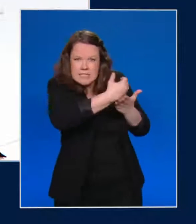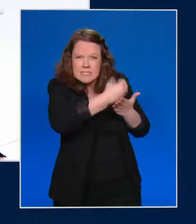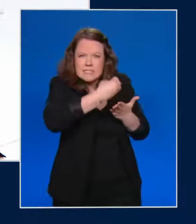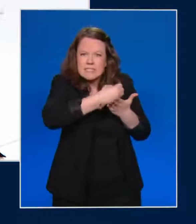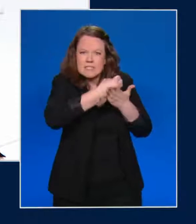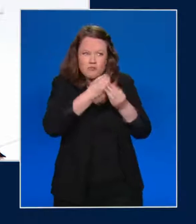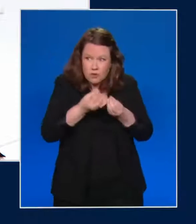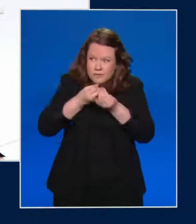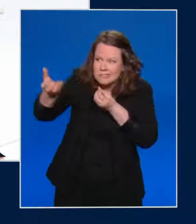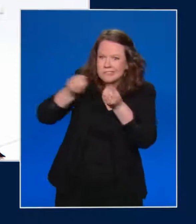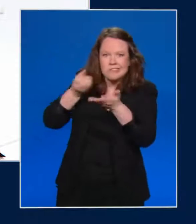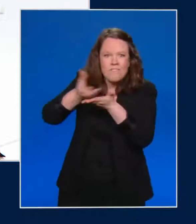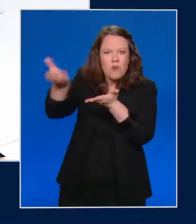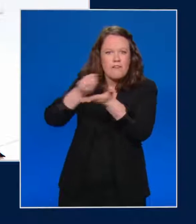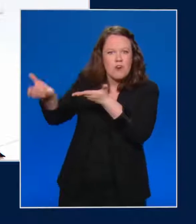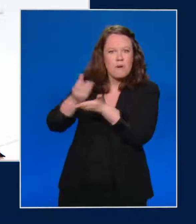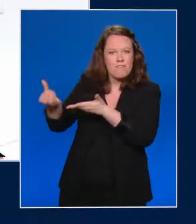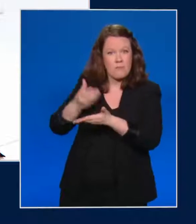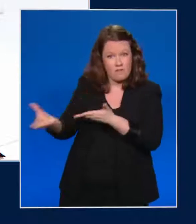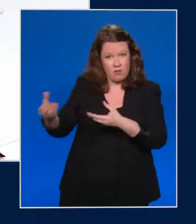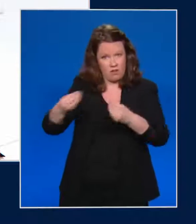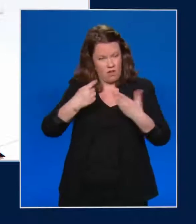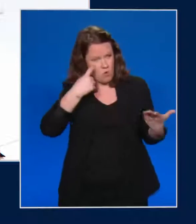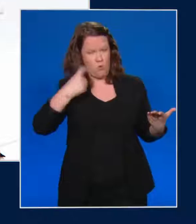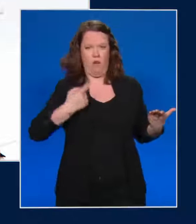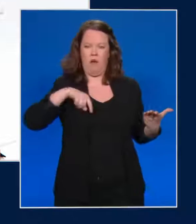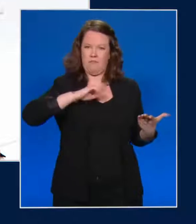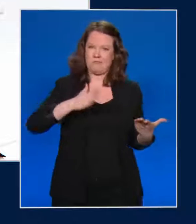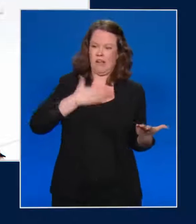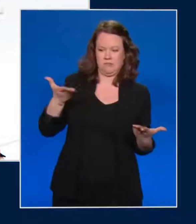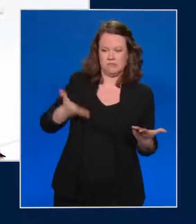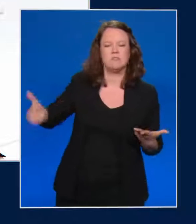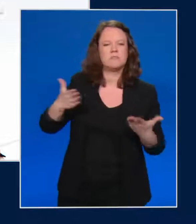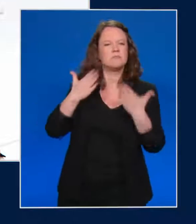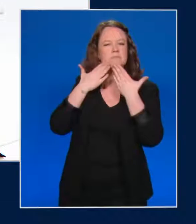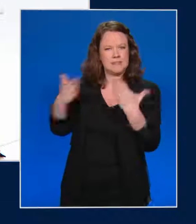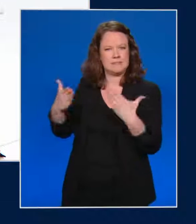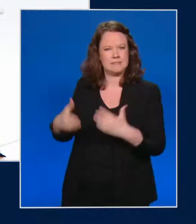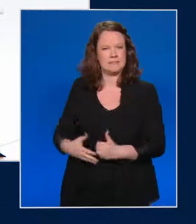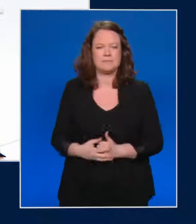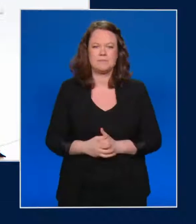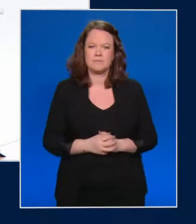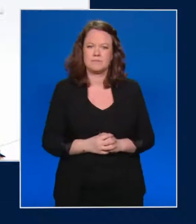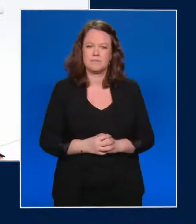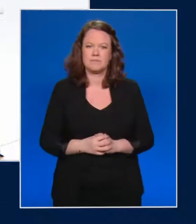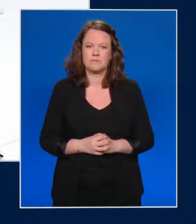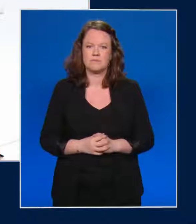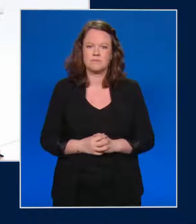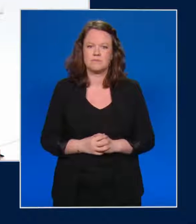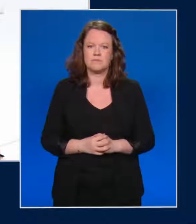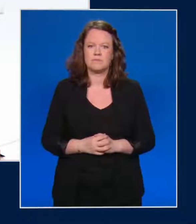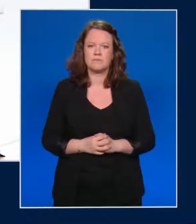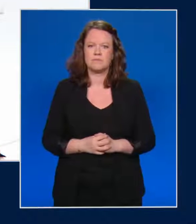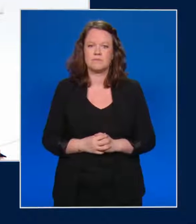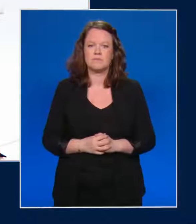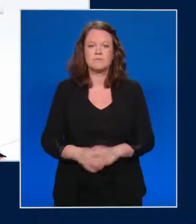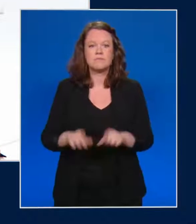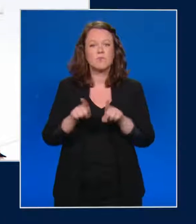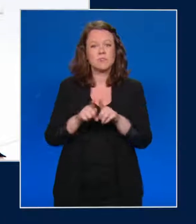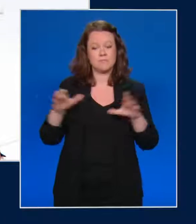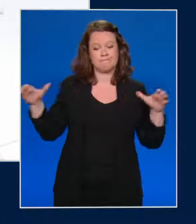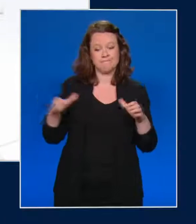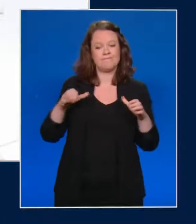de tous les citoyens du monde enfin nous avons participé à l'effort dans le cadre de l'otan